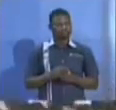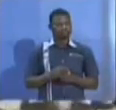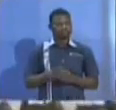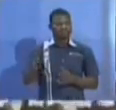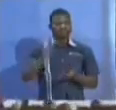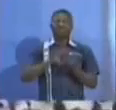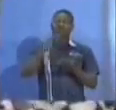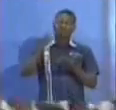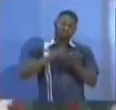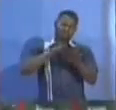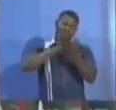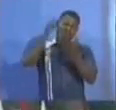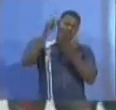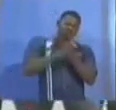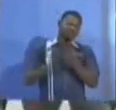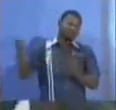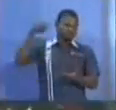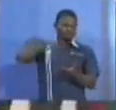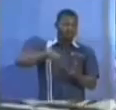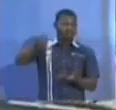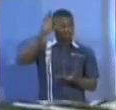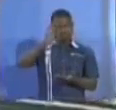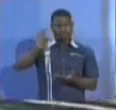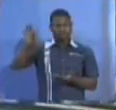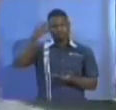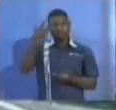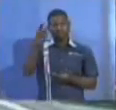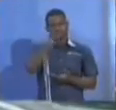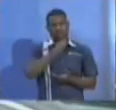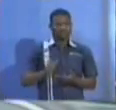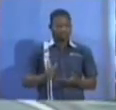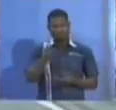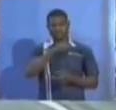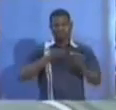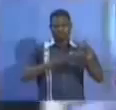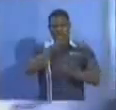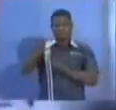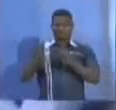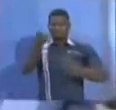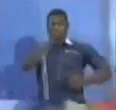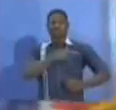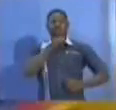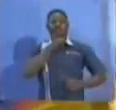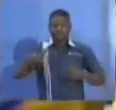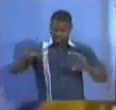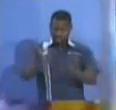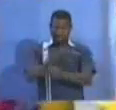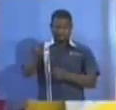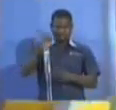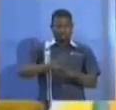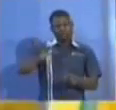C'était en juin 1993. Un civil remportait démocratiquement la présidentielle pour la première fois dans l'histoire du